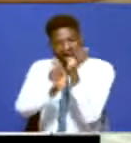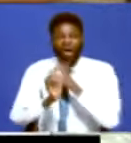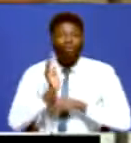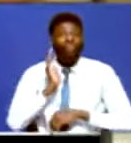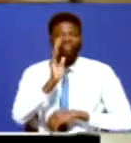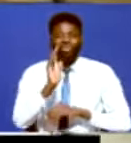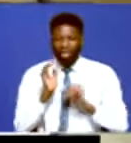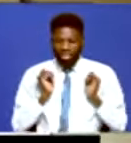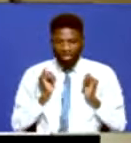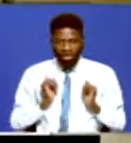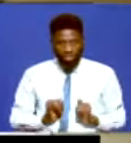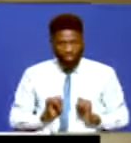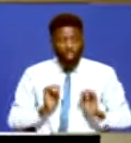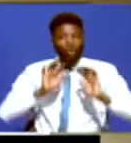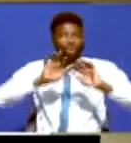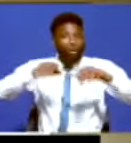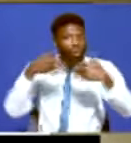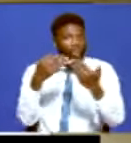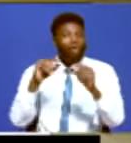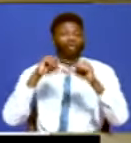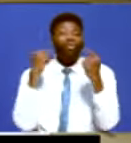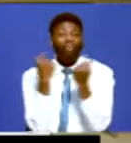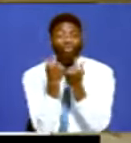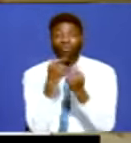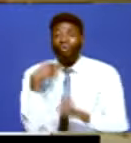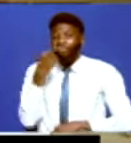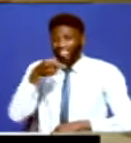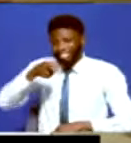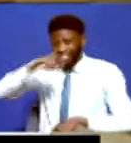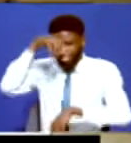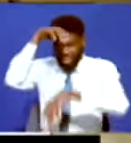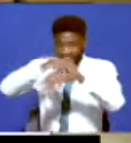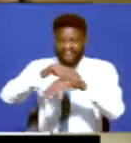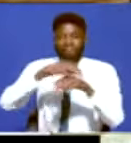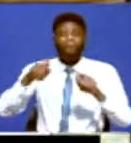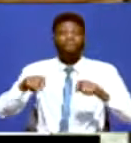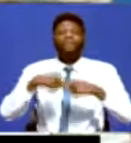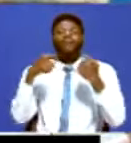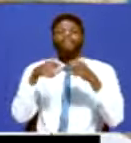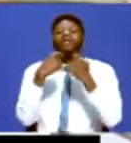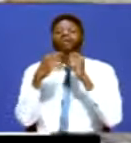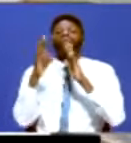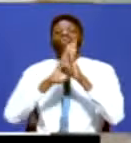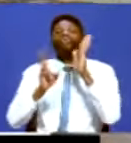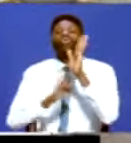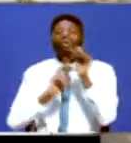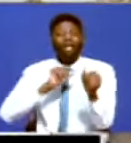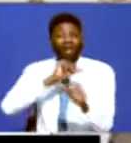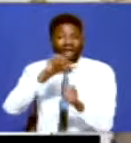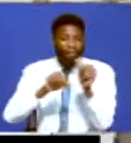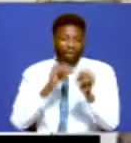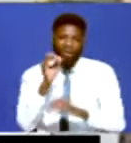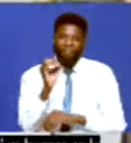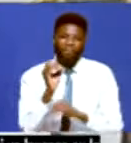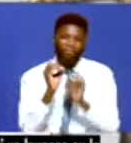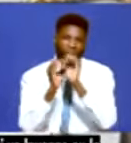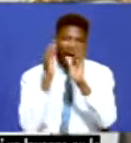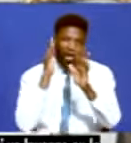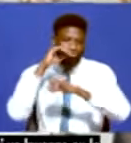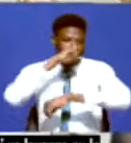makundi yatakayopatikana yakikiuka agizo kuhusu matumizi ya mabasi ya shule. Kevin Washira, Dira ya